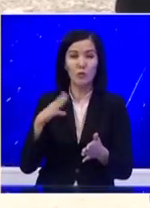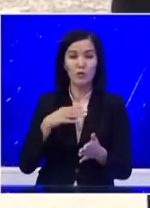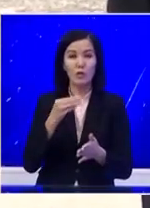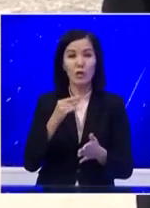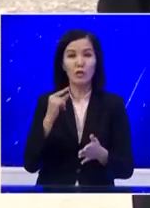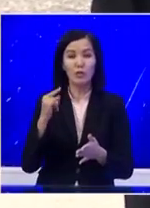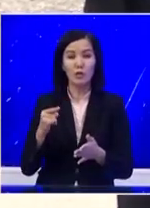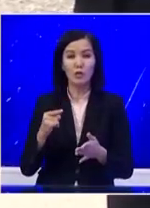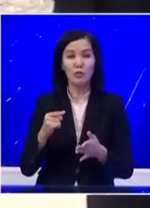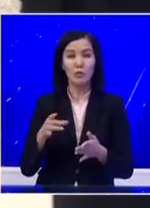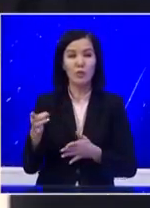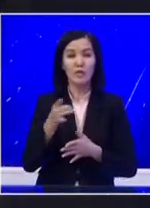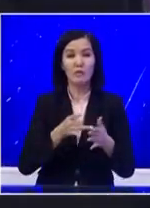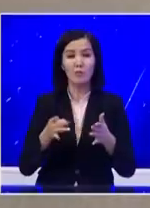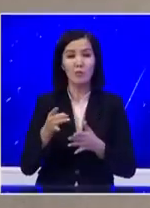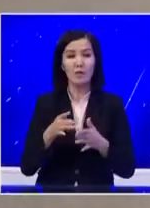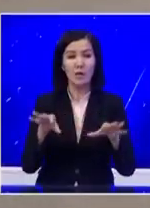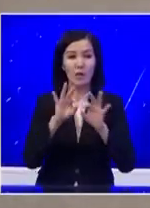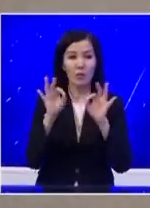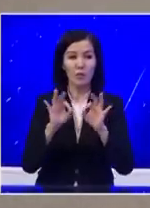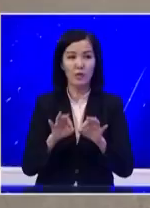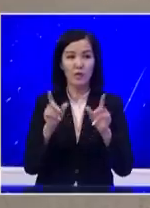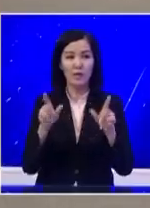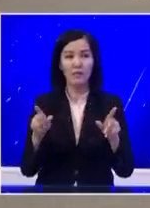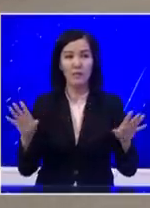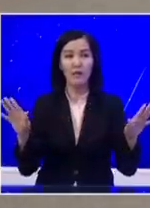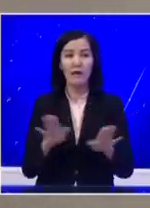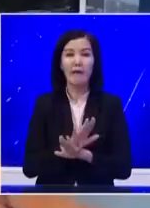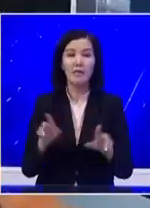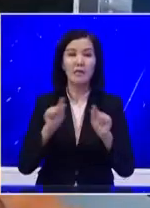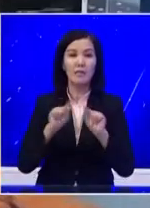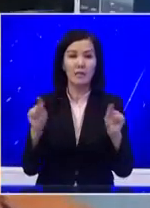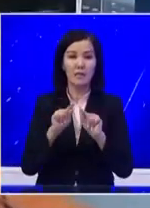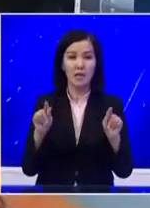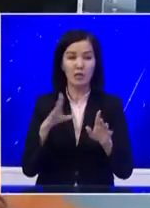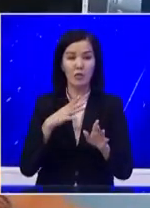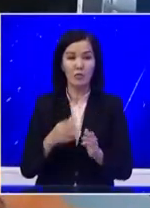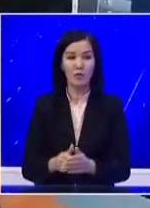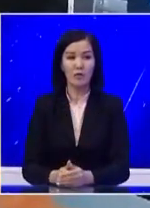Жетісу жеріндегі республикаға танымал өнер азаматтарының әндерін насихаттау еді.